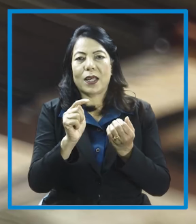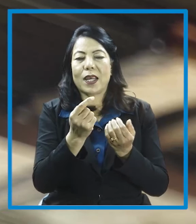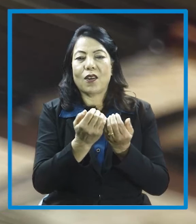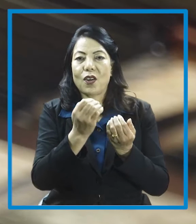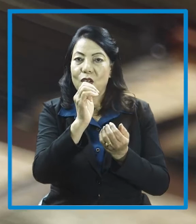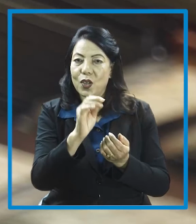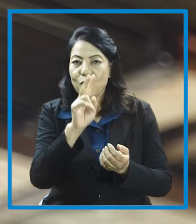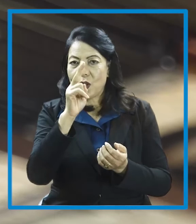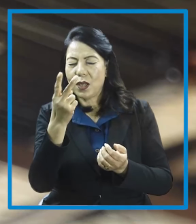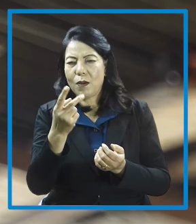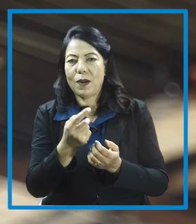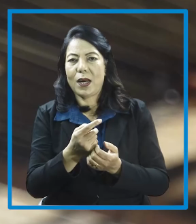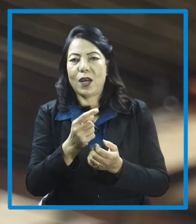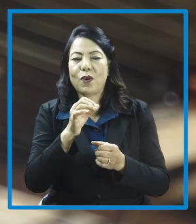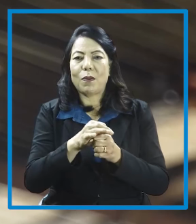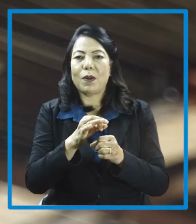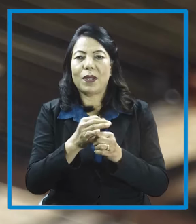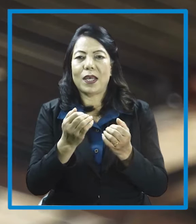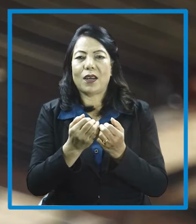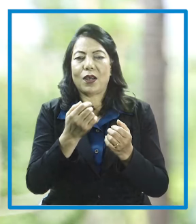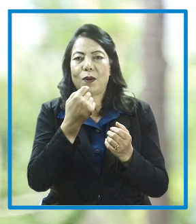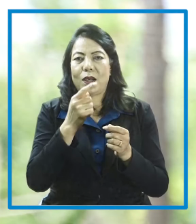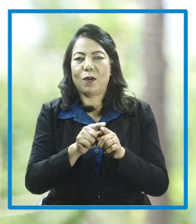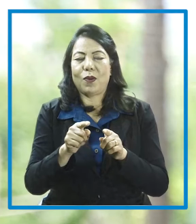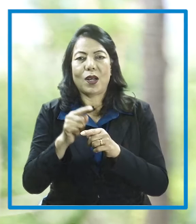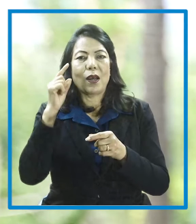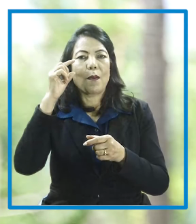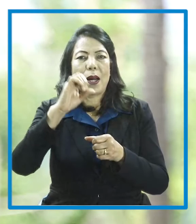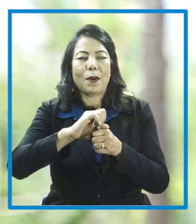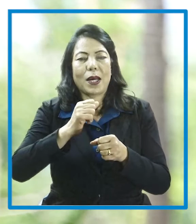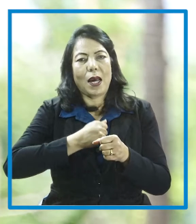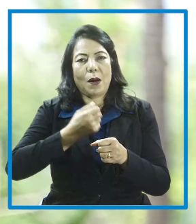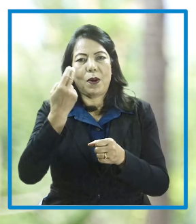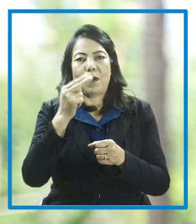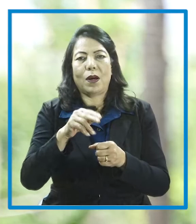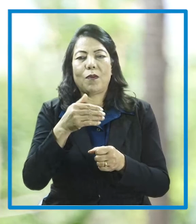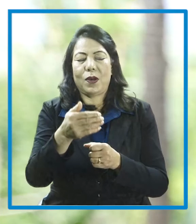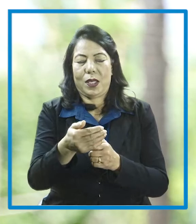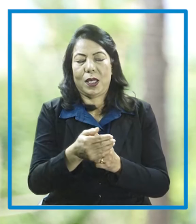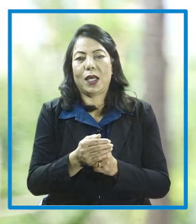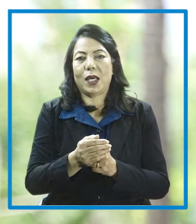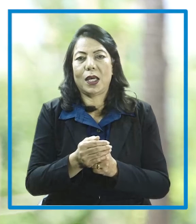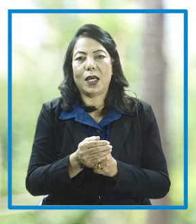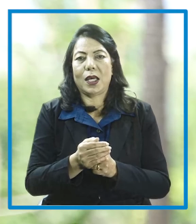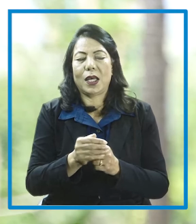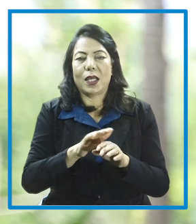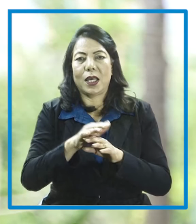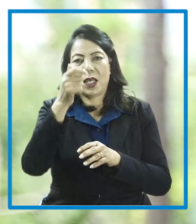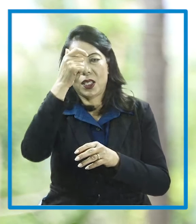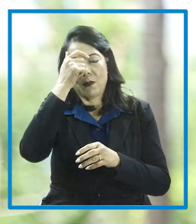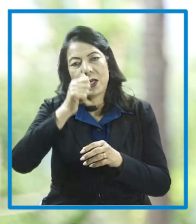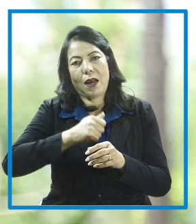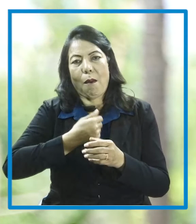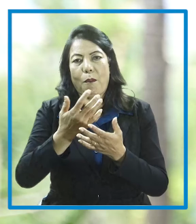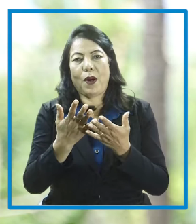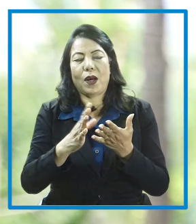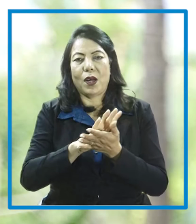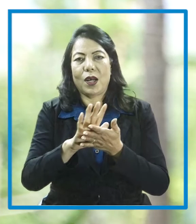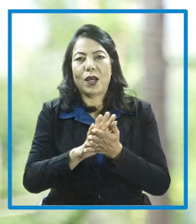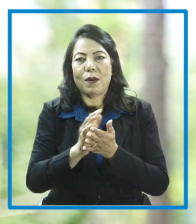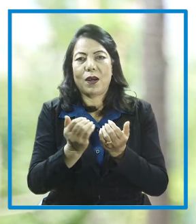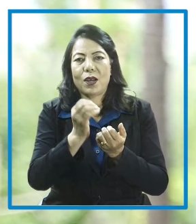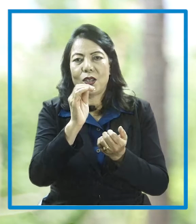गाउँमै बसेर केही गर्न सक्छु अथवा एउटा व्यवसाय नै गऱ्यो भने नि प्राविधिक आफै भएपछि त धेरै समस्या